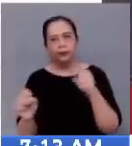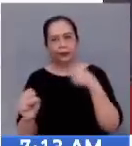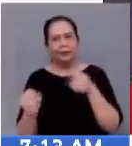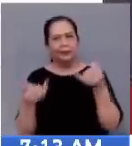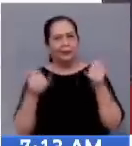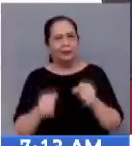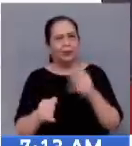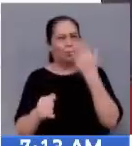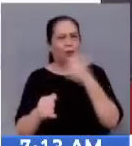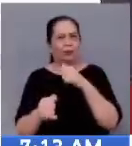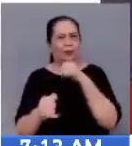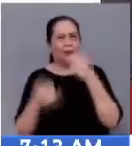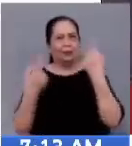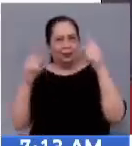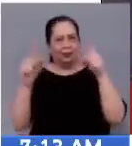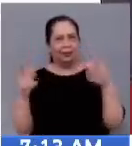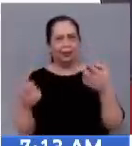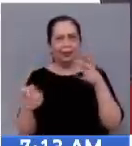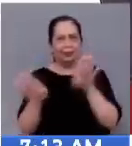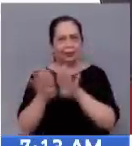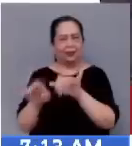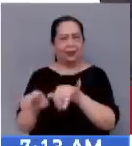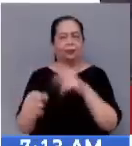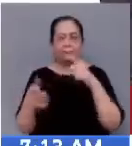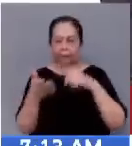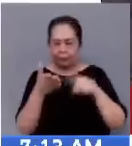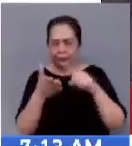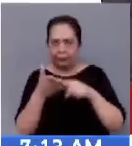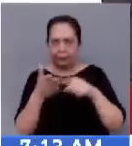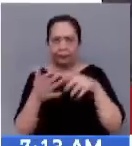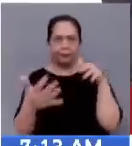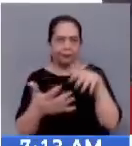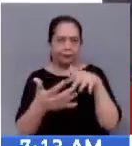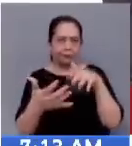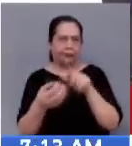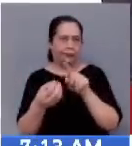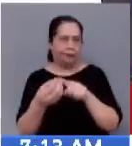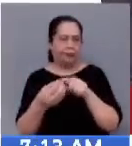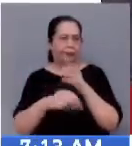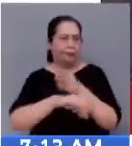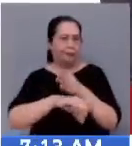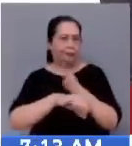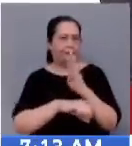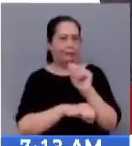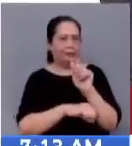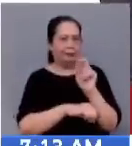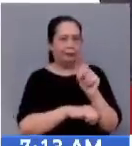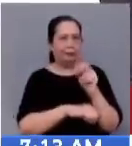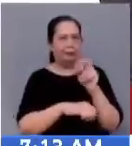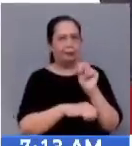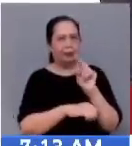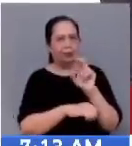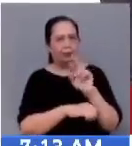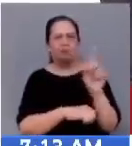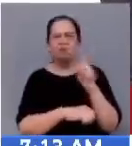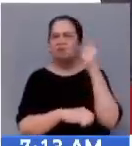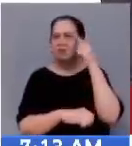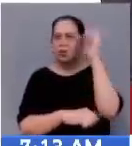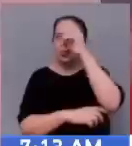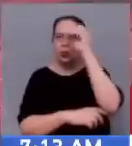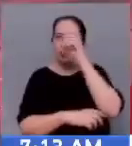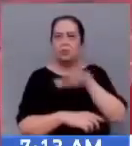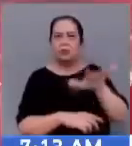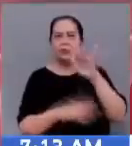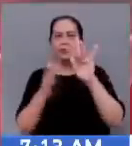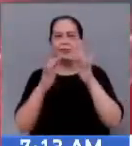natuloyan. Kailangan talagang masusi, talagang pag-aaral. Paano? Ano kaya palagay ng mga netizens dito, Ivan? Susan,